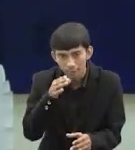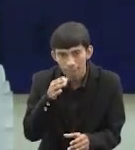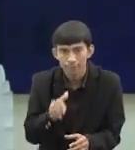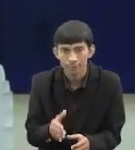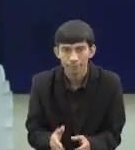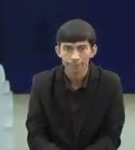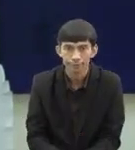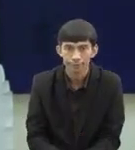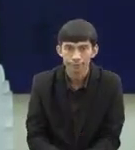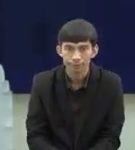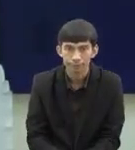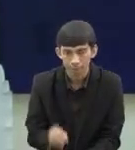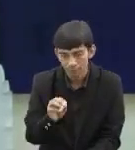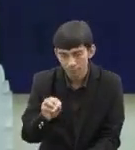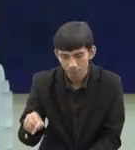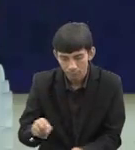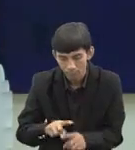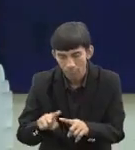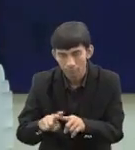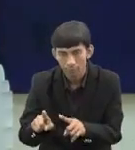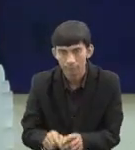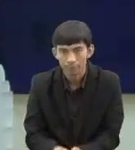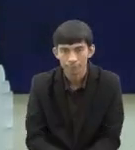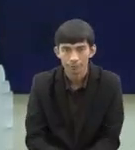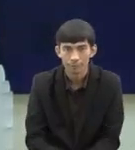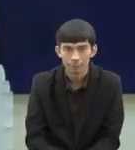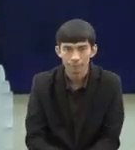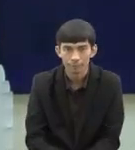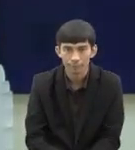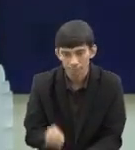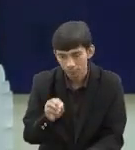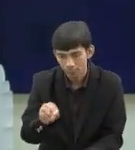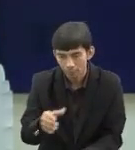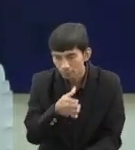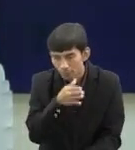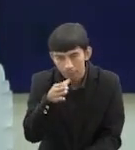láo ấy. Đồng nắm xem xếng mê tha cư. Xâm đáy tờ lơ đồng nắm chống ca.